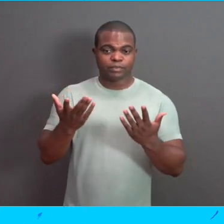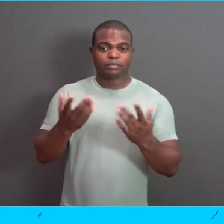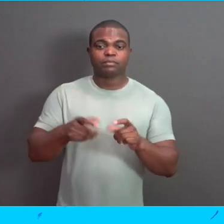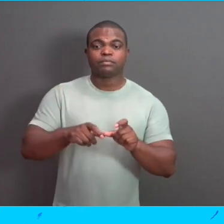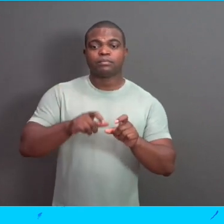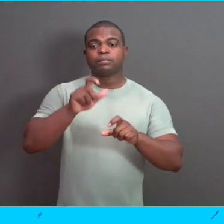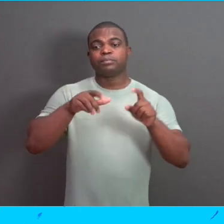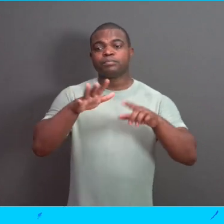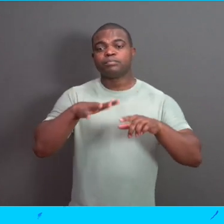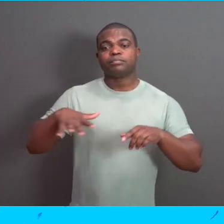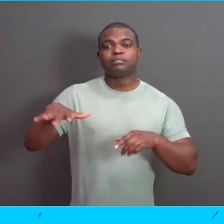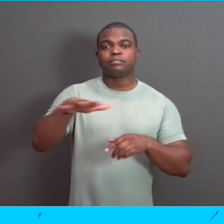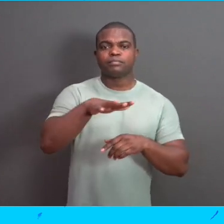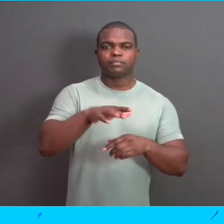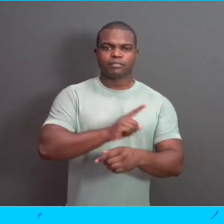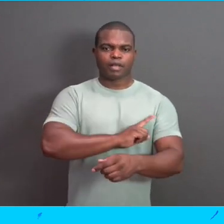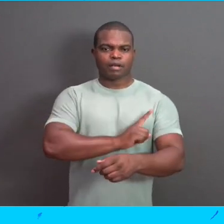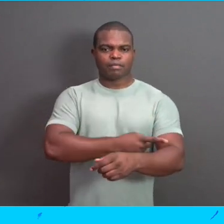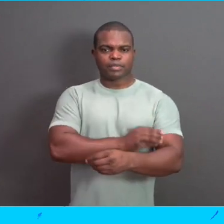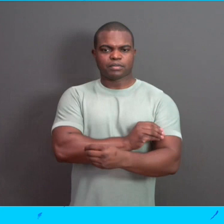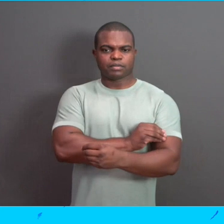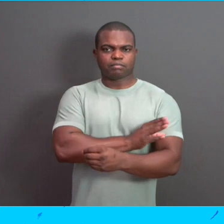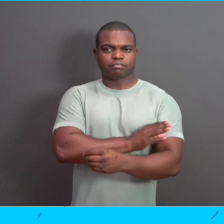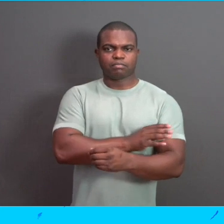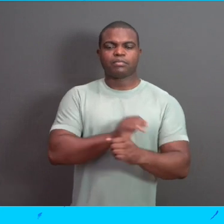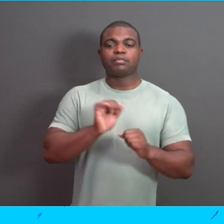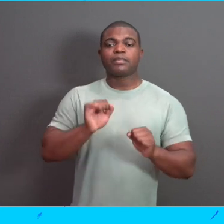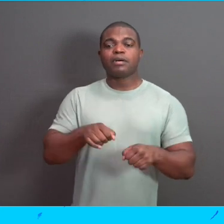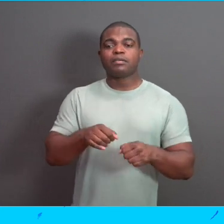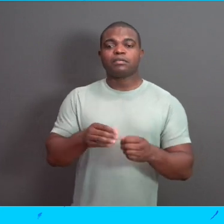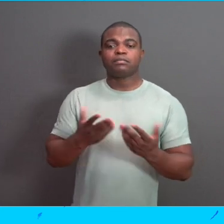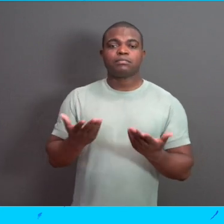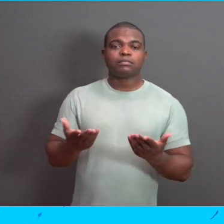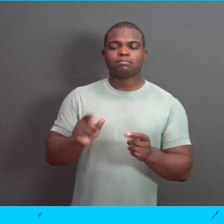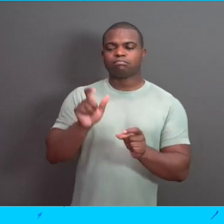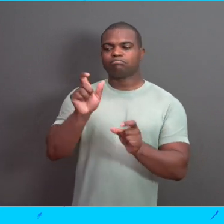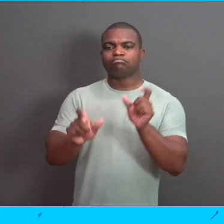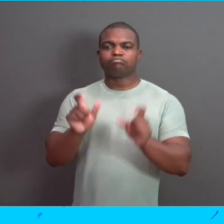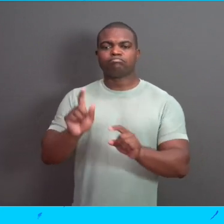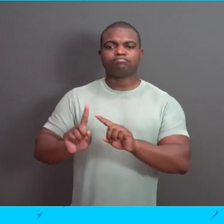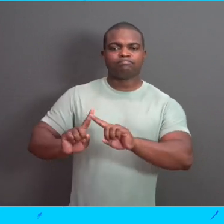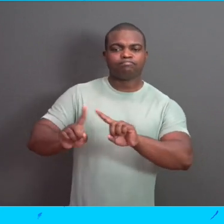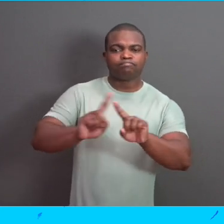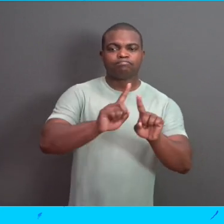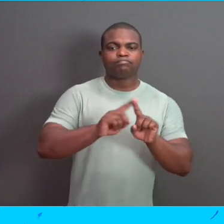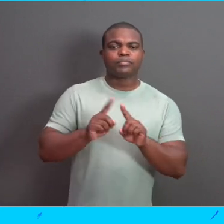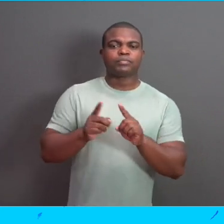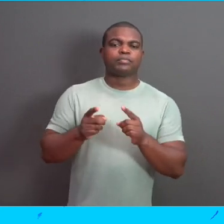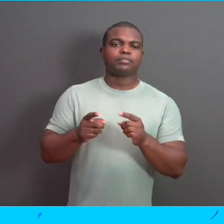une capacité qui permet les individuels de faire face donc, aux